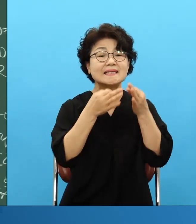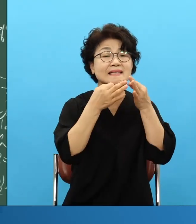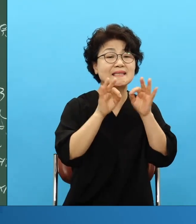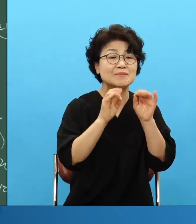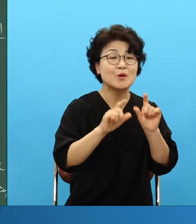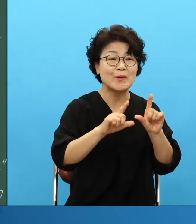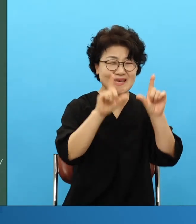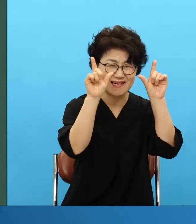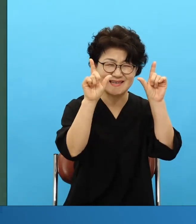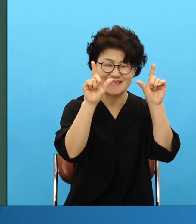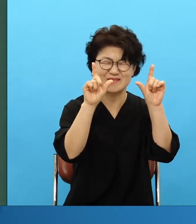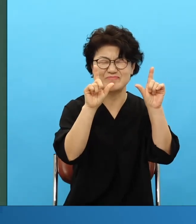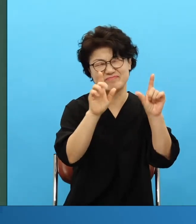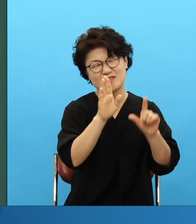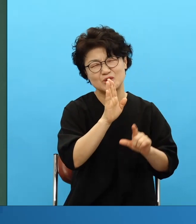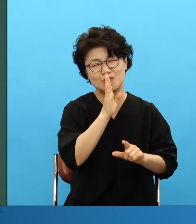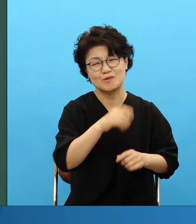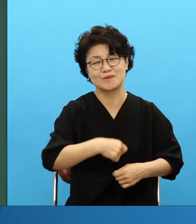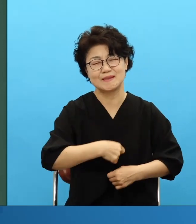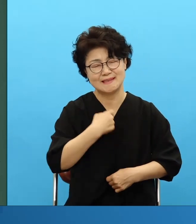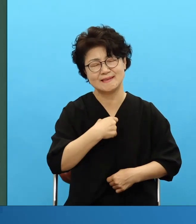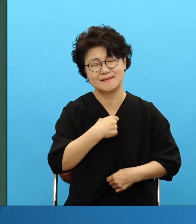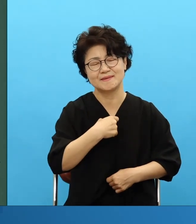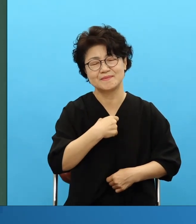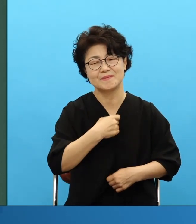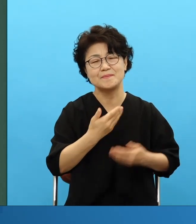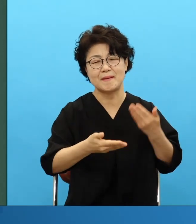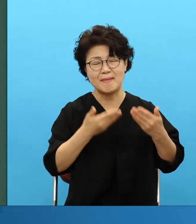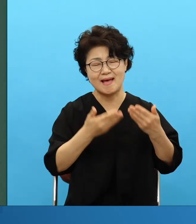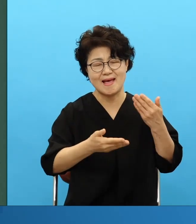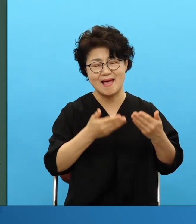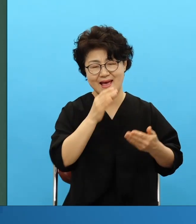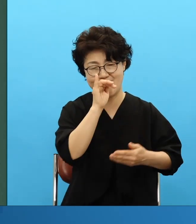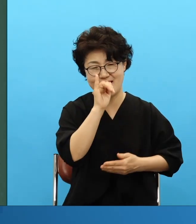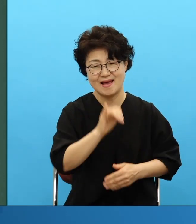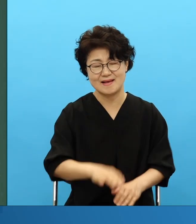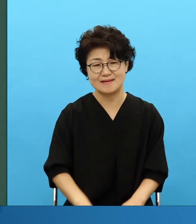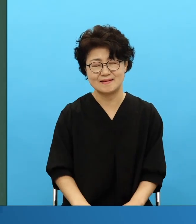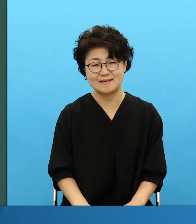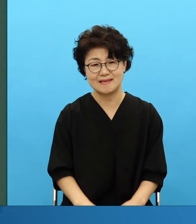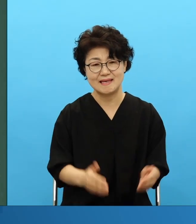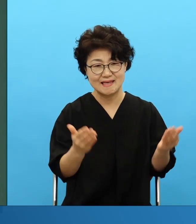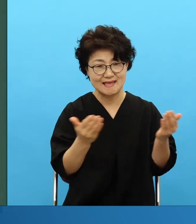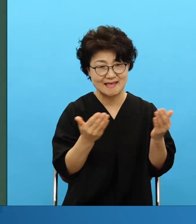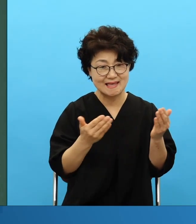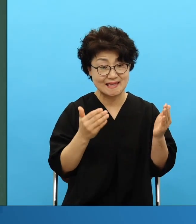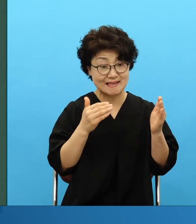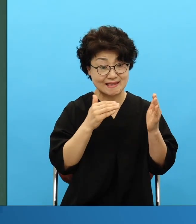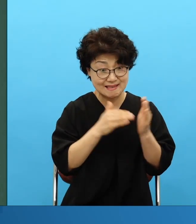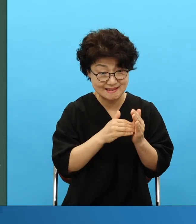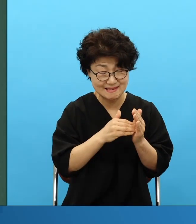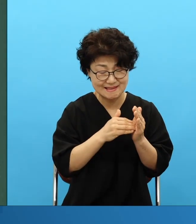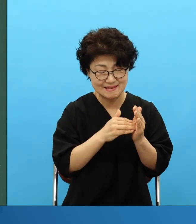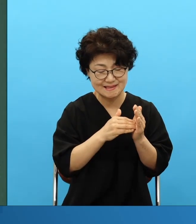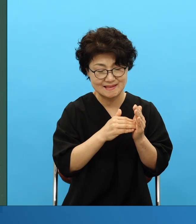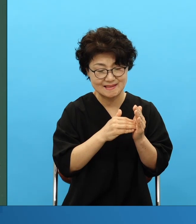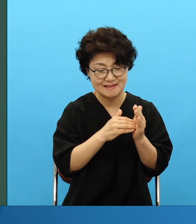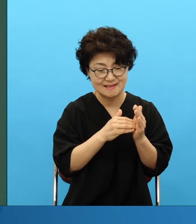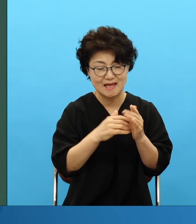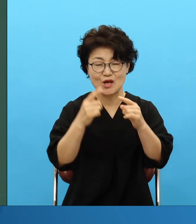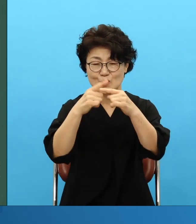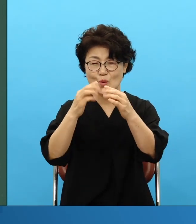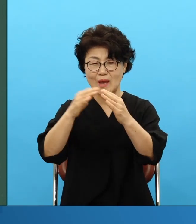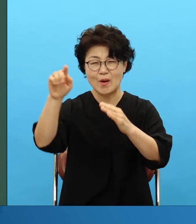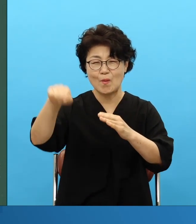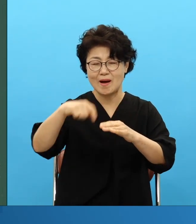사실은 시간 없어요. And even on Friday, there's not much 금요일 time. 날은 이제 업무를 마치고 이동하는 시간이지. 그렇잖아요. Fridays when